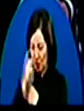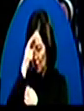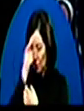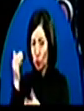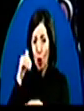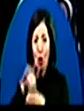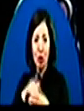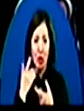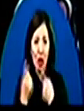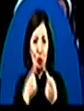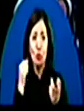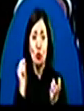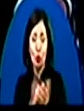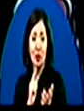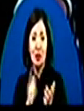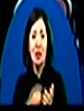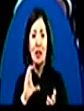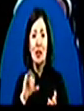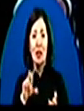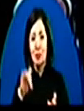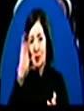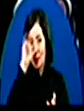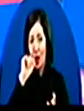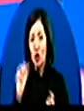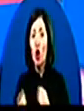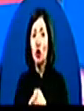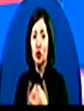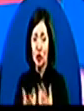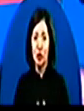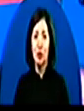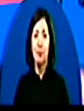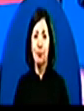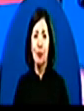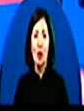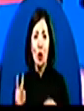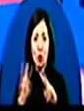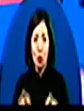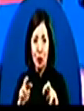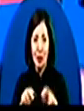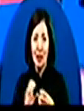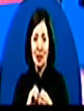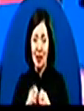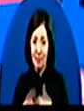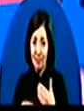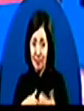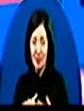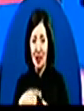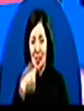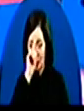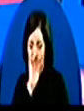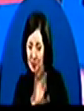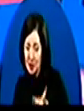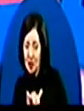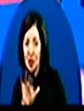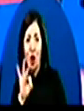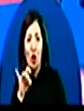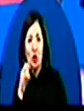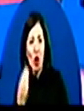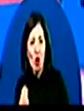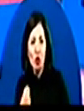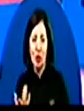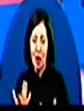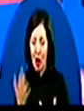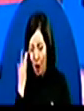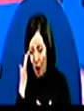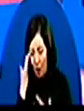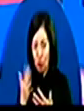гэдгийг салбарын сайд онцолж байсан. Судалгаа шинжилгээ сайн хийснээр бид эмчилгээ онцлогооныхаа тактикийг боловсруулахад